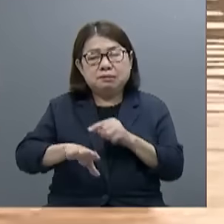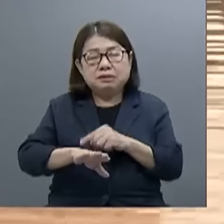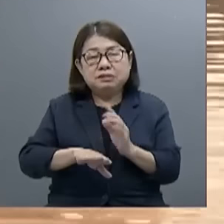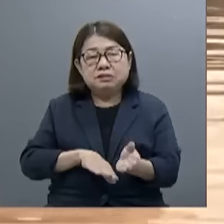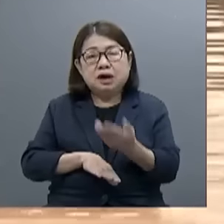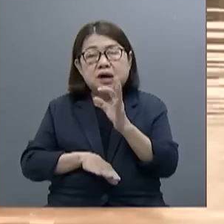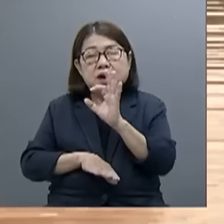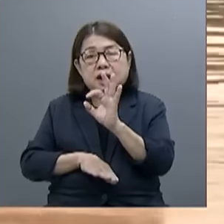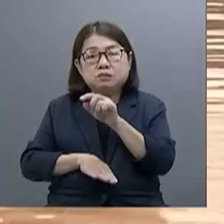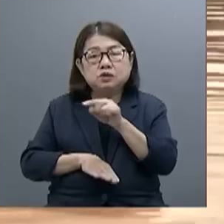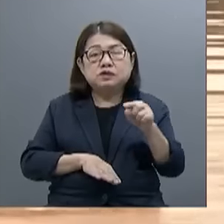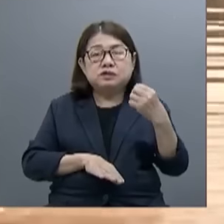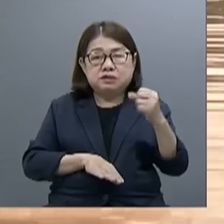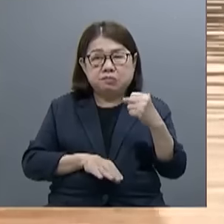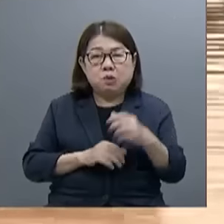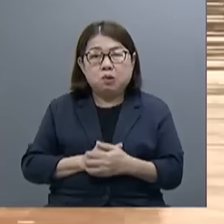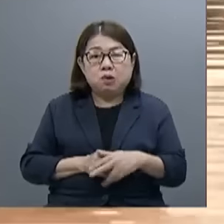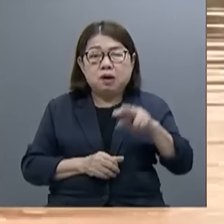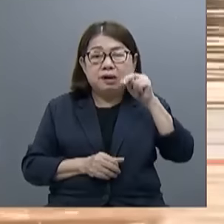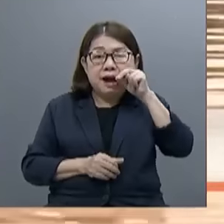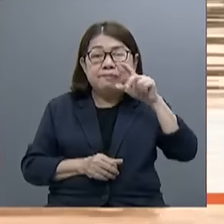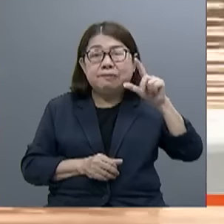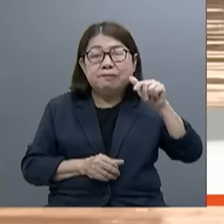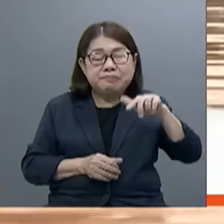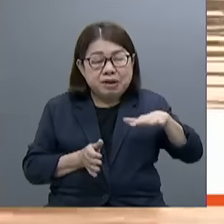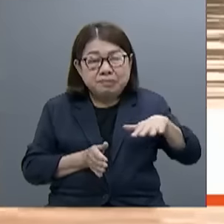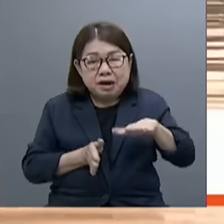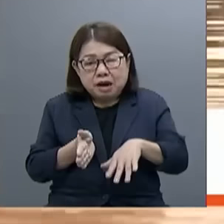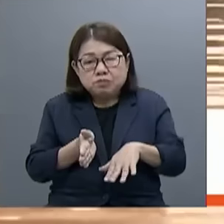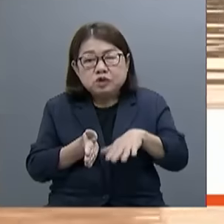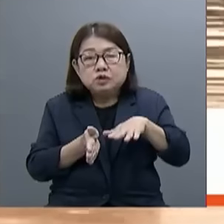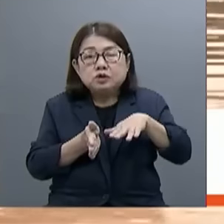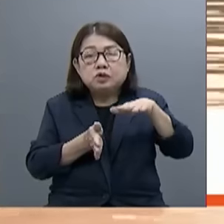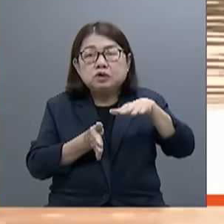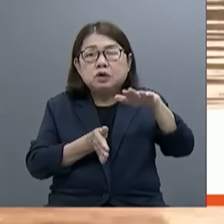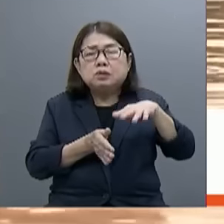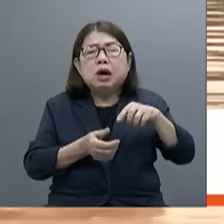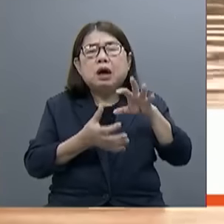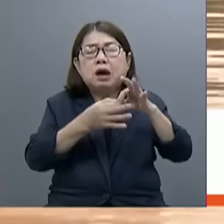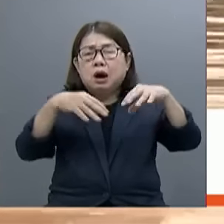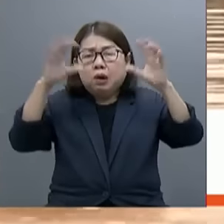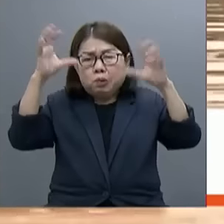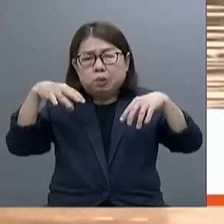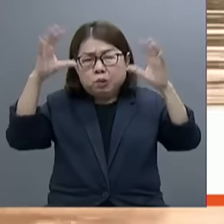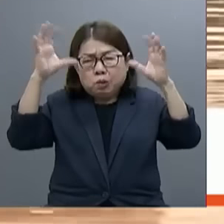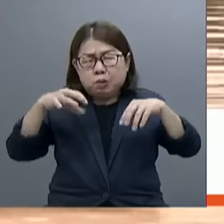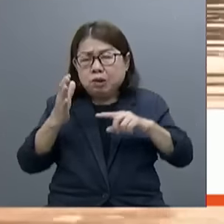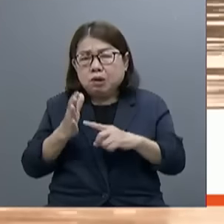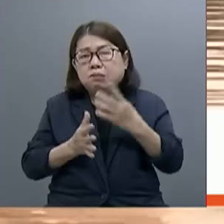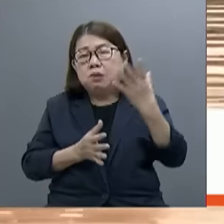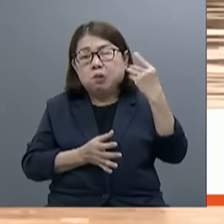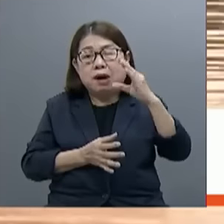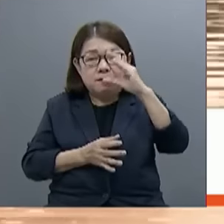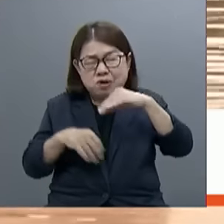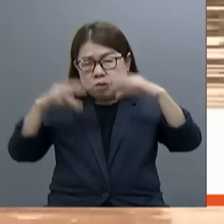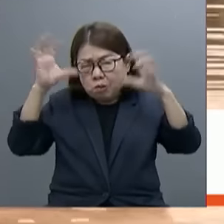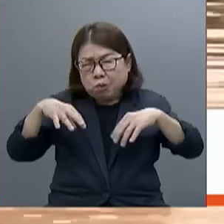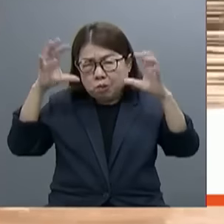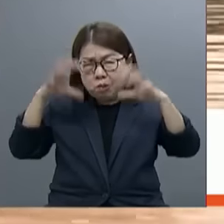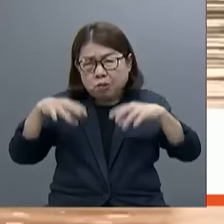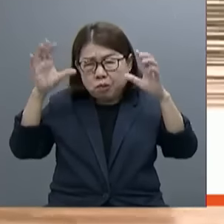ถึง 10:00นนะครับเพราะว่าน้ำในแม่น้ำสายนั้นเพิ่มระดับสูงขึ้นเนื่องจากฝนน่ะตกในพื้นที่ตั้งแต่ช่วงเมื่อคืนที่ผ่านมาทั้ง